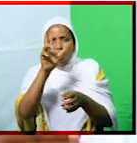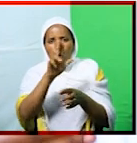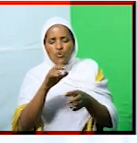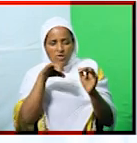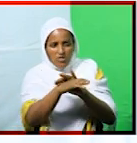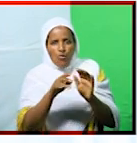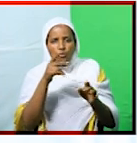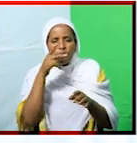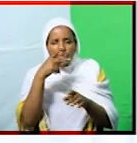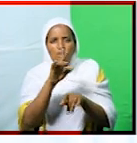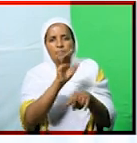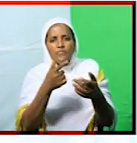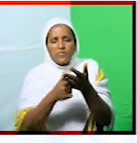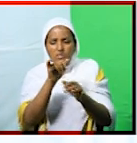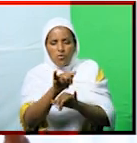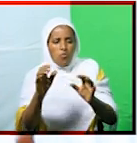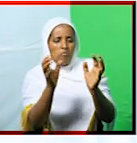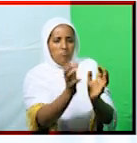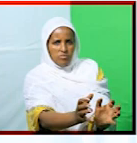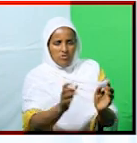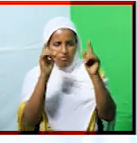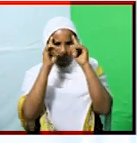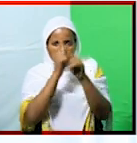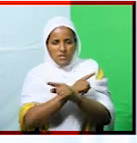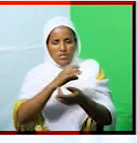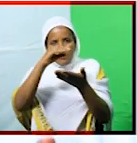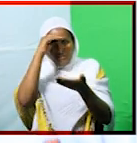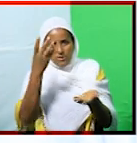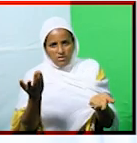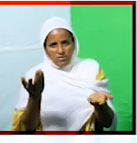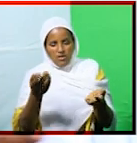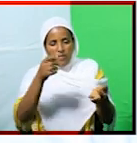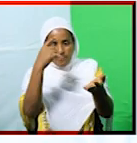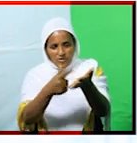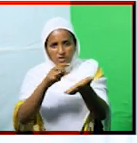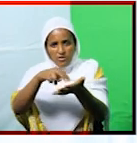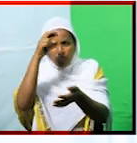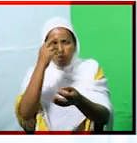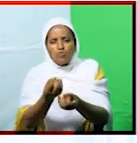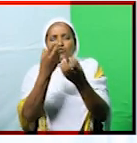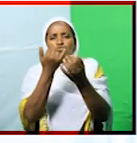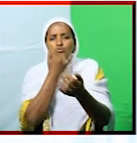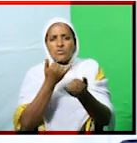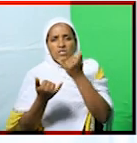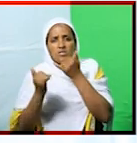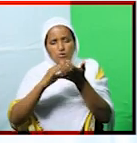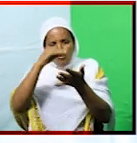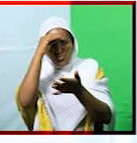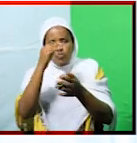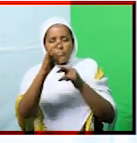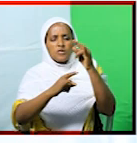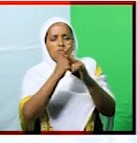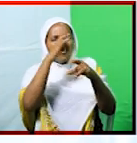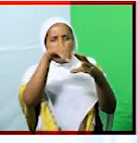መናፍቃንም ከዚያው ነው የሚመደቡት፣ በተሳሳተ ትምህርት። ከዚያ የተነሳ ብዙ የስህተት ትምህርቶች በየዘመናቱ ነበሩ። ቅድም